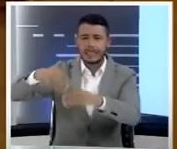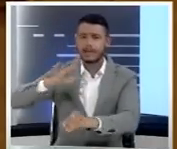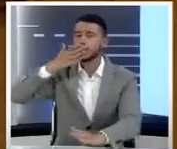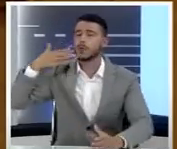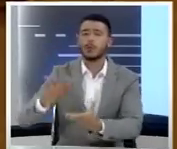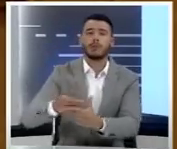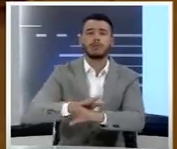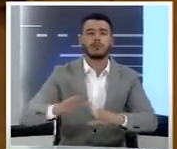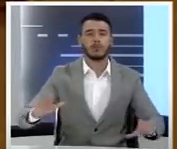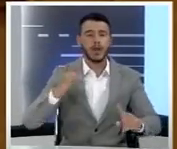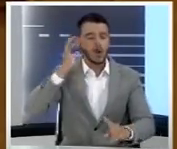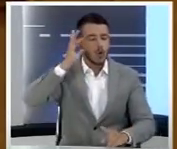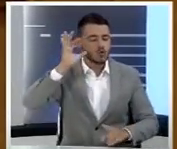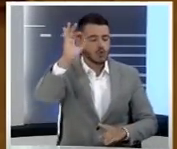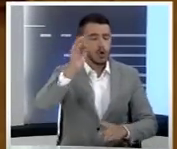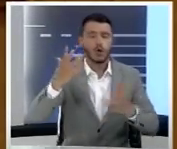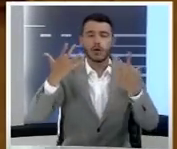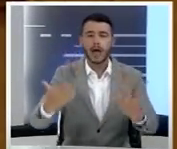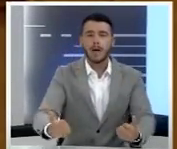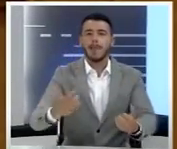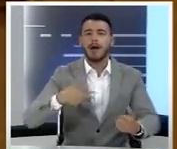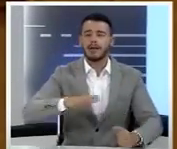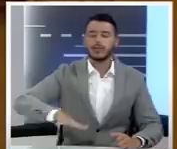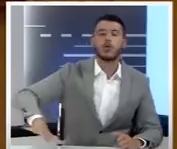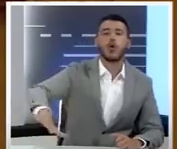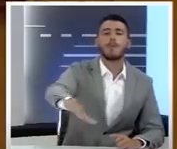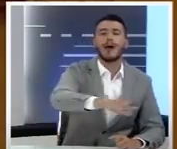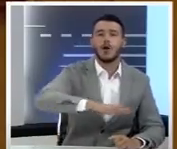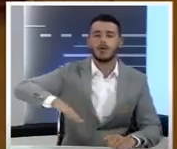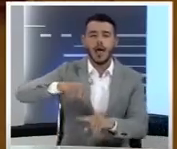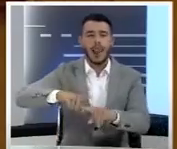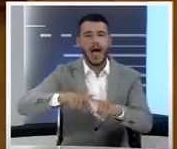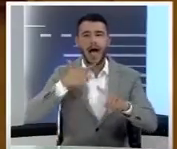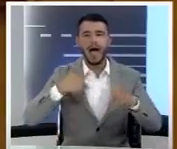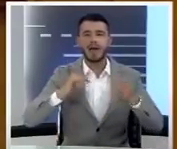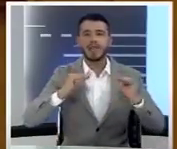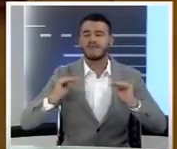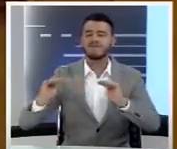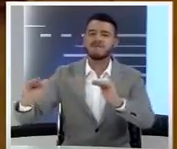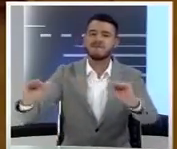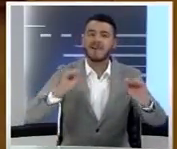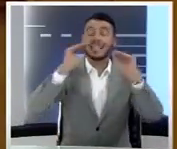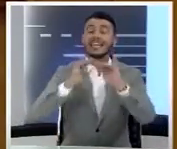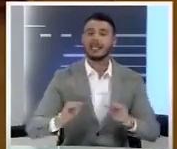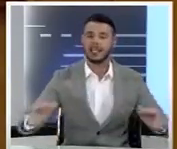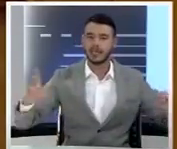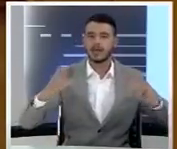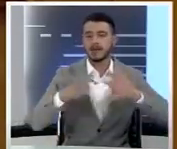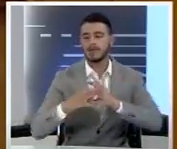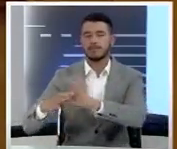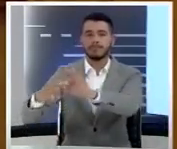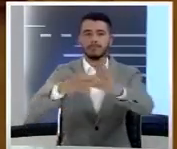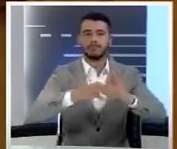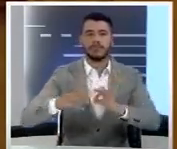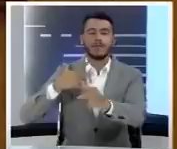συνθήκες ευρύτερης σταθερότητας και ειρήνης στην περιοχή, ευρύτερης συνεργασίας και στην ανάπτυξη στην περιοχή μας.